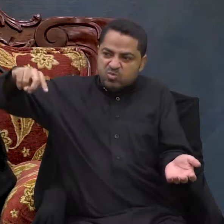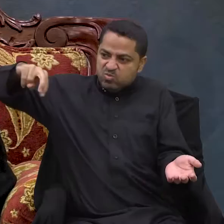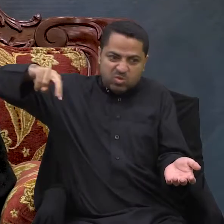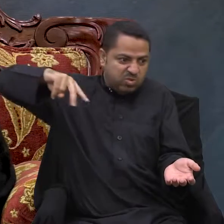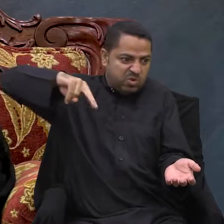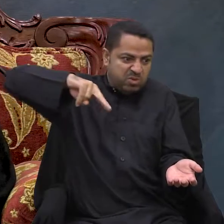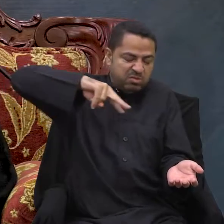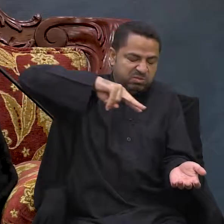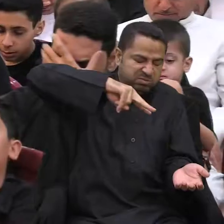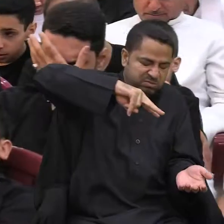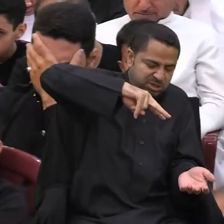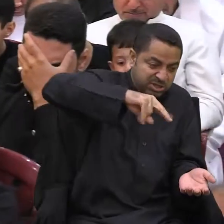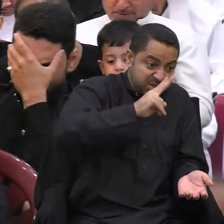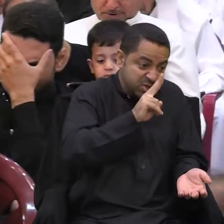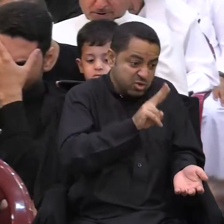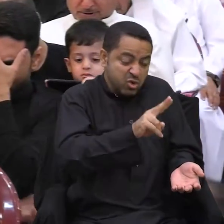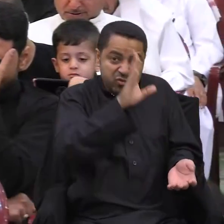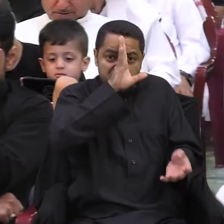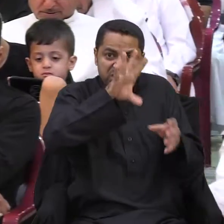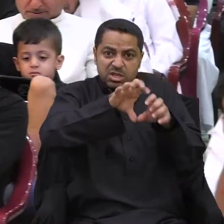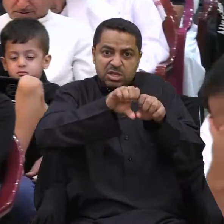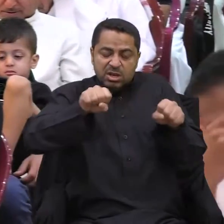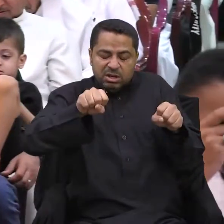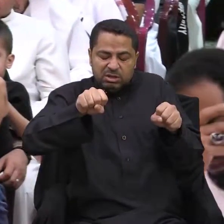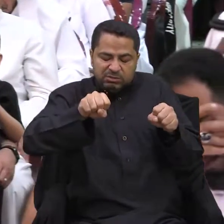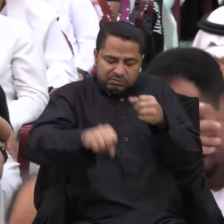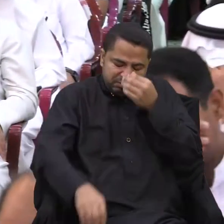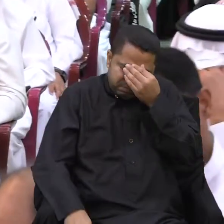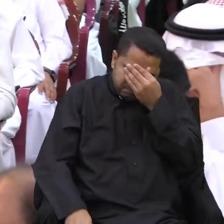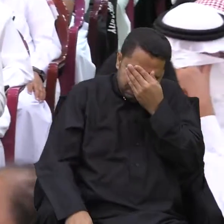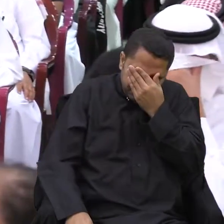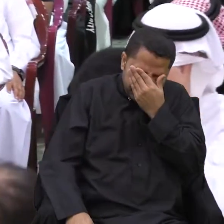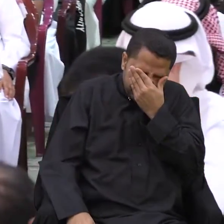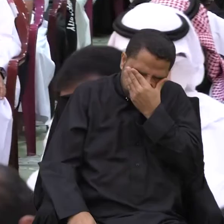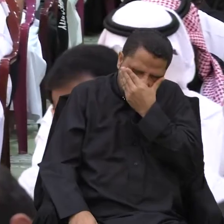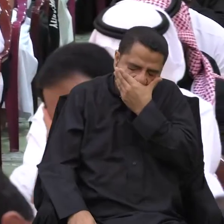الجوشن الضبابي. أيوا حسين،